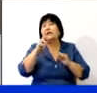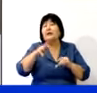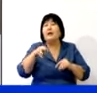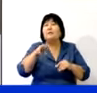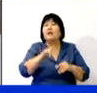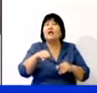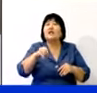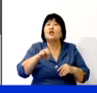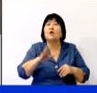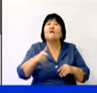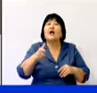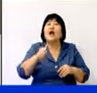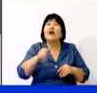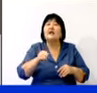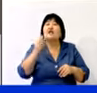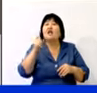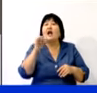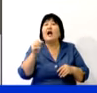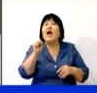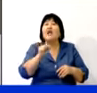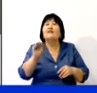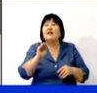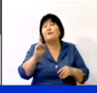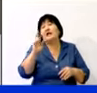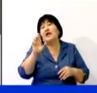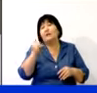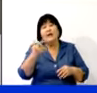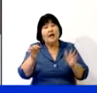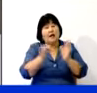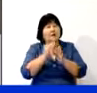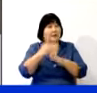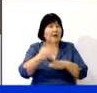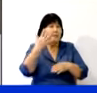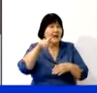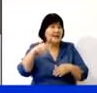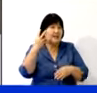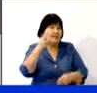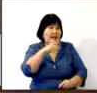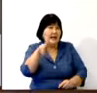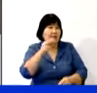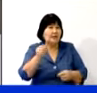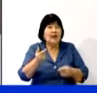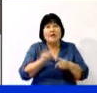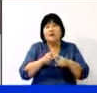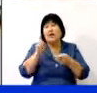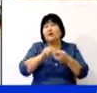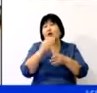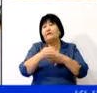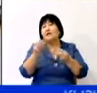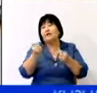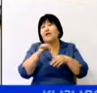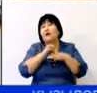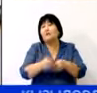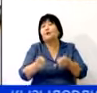микрорайонах Титова, Гагарина, Шанхай, Аль-Фараби, Кби. На эти цели было выделено 5,3 миллиарда тенге. За счет выделенных средств